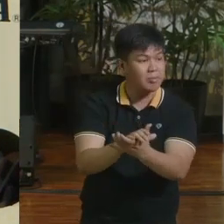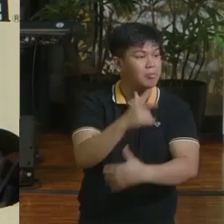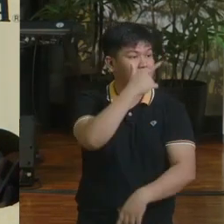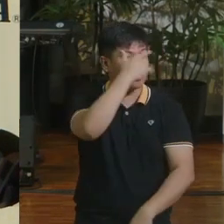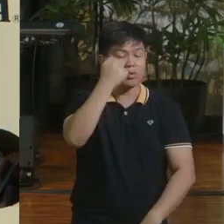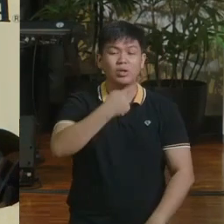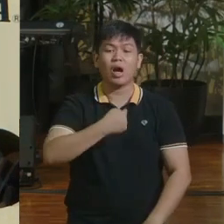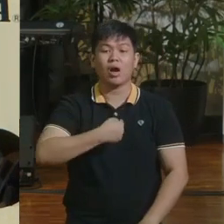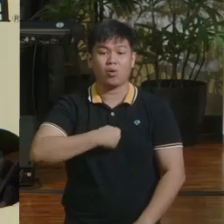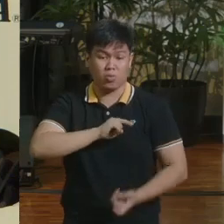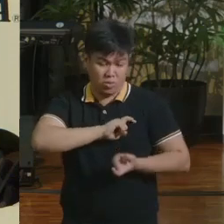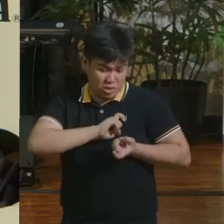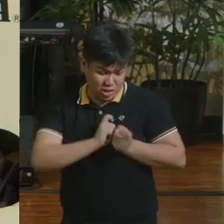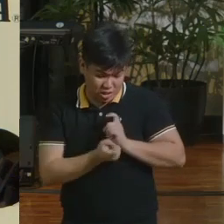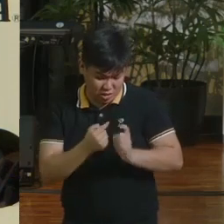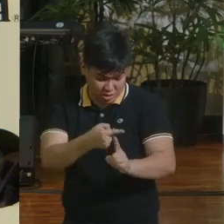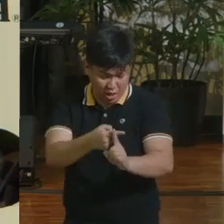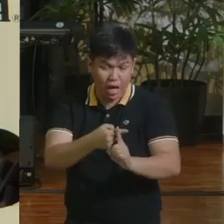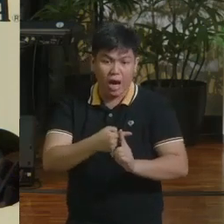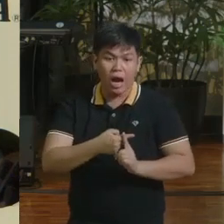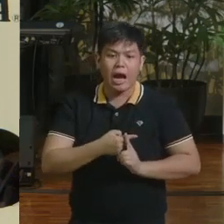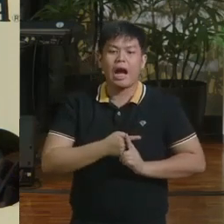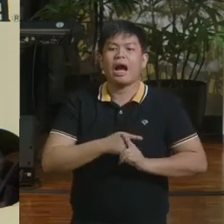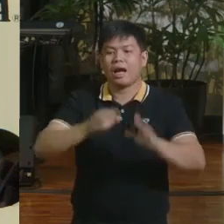ng aking pagbabago.